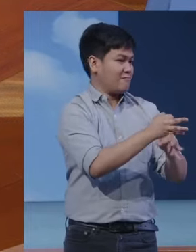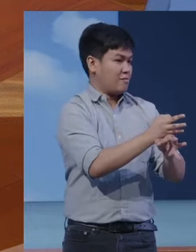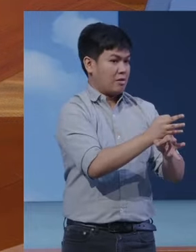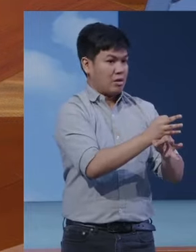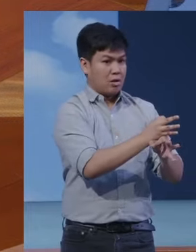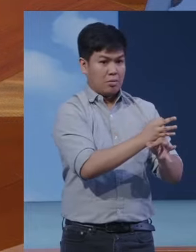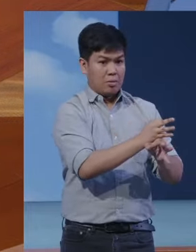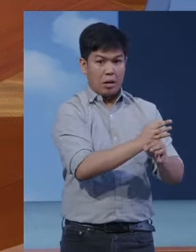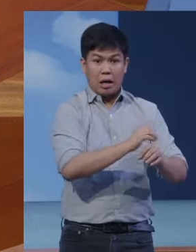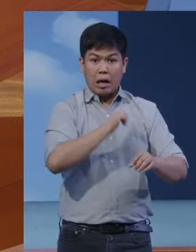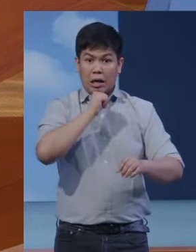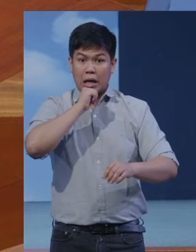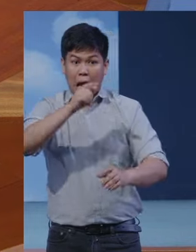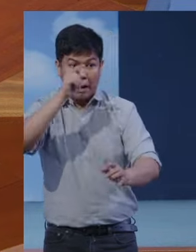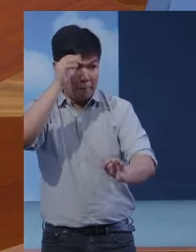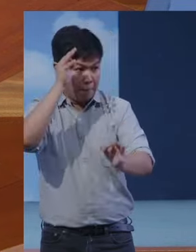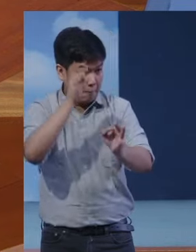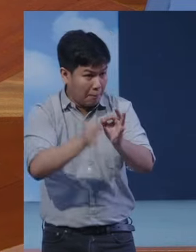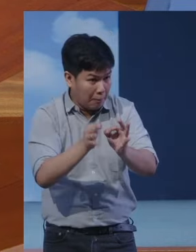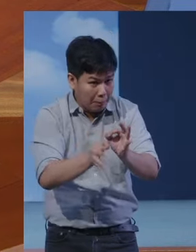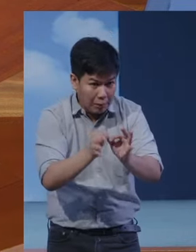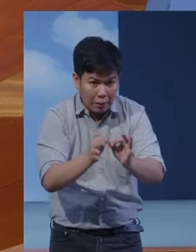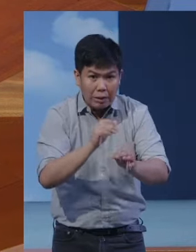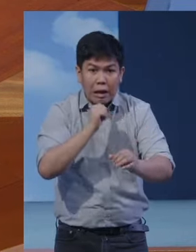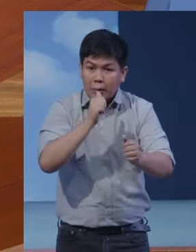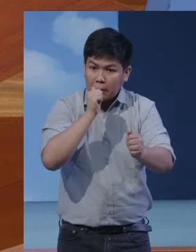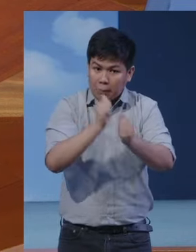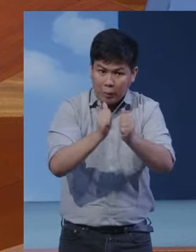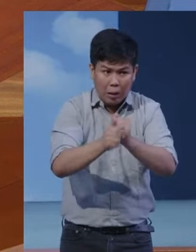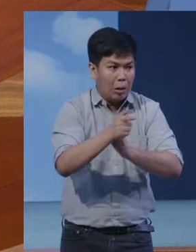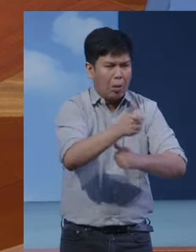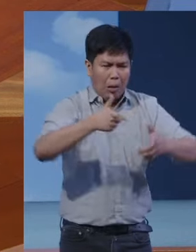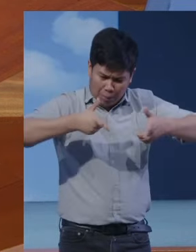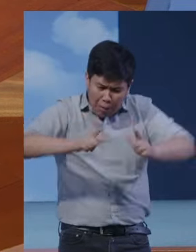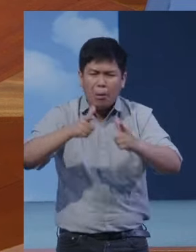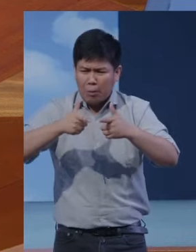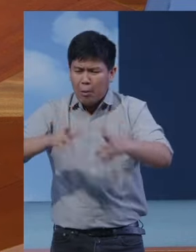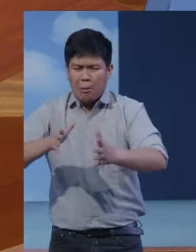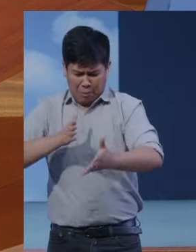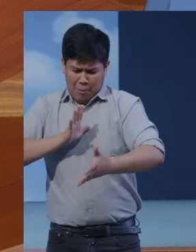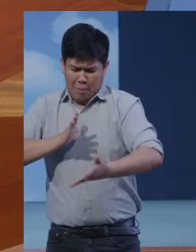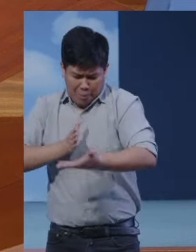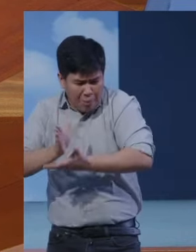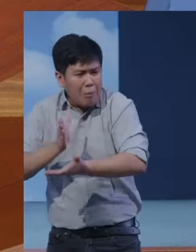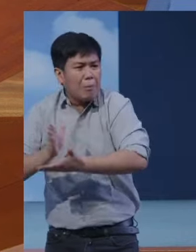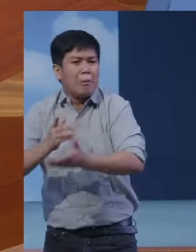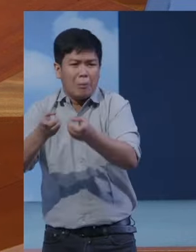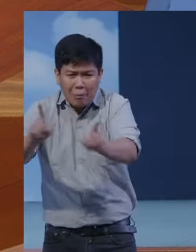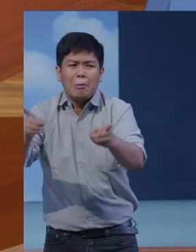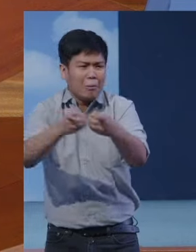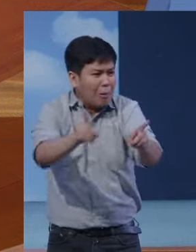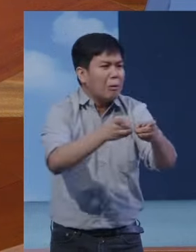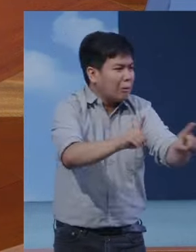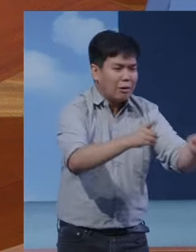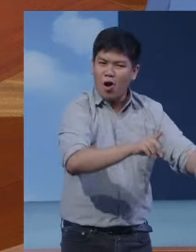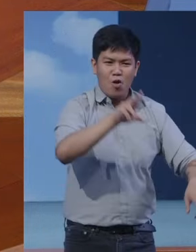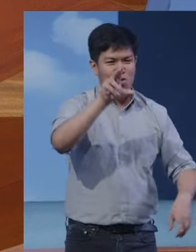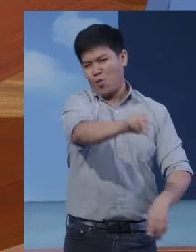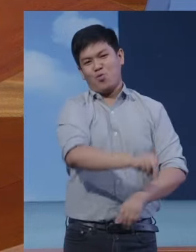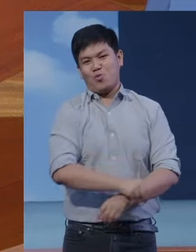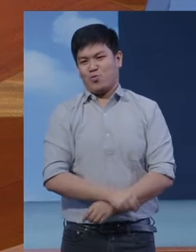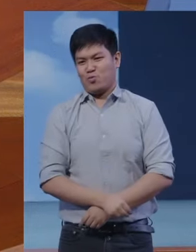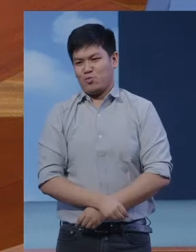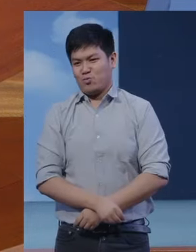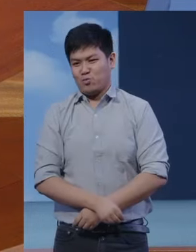i-interpret na binibigyan namin kayo ng dahilan para iwanan ang inyong mga asawa